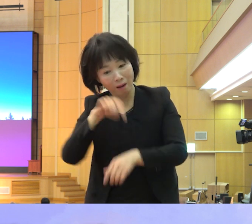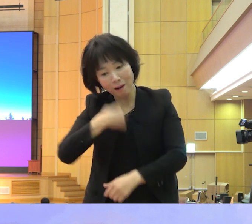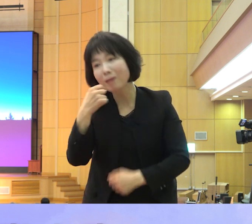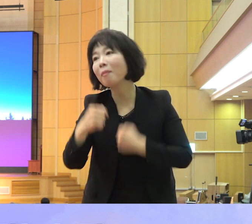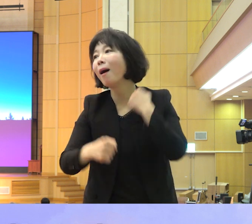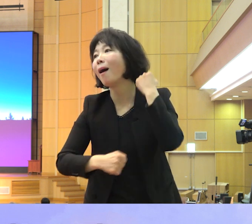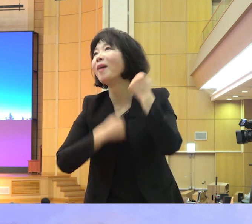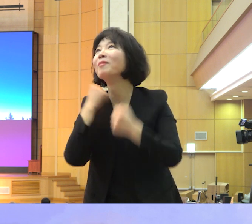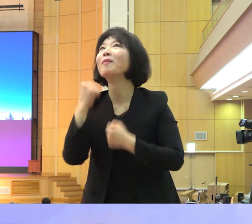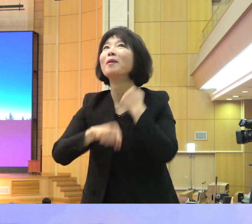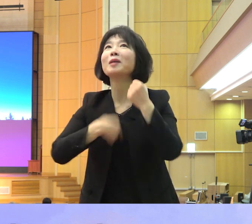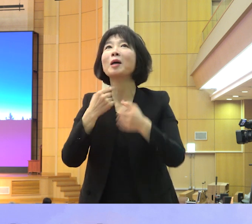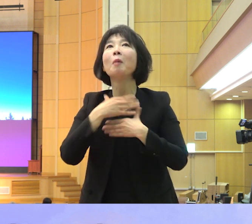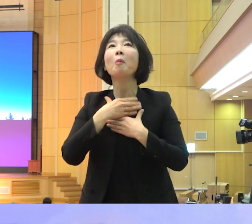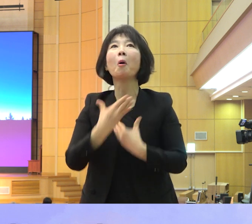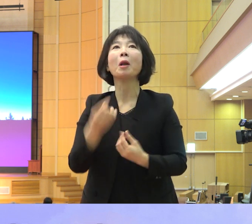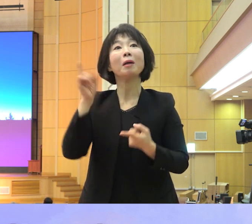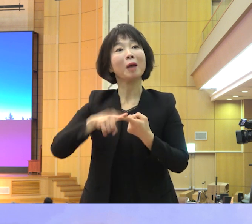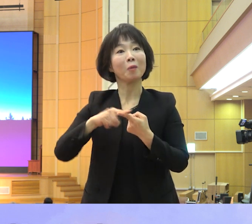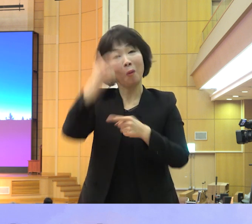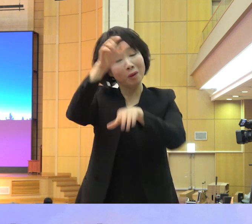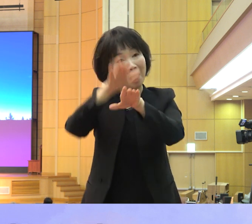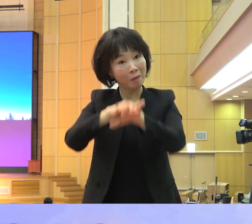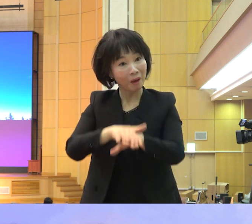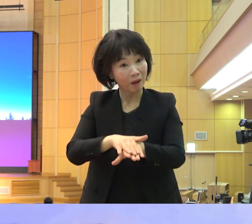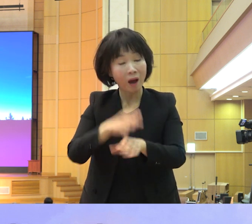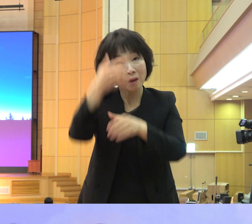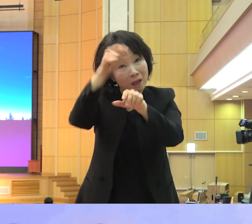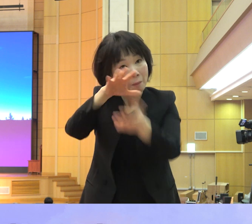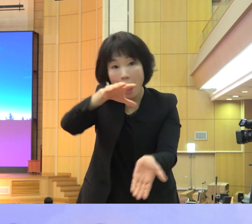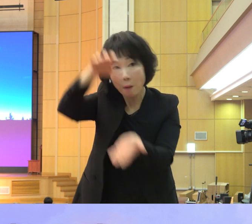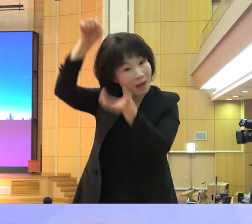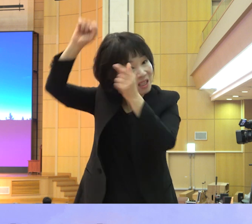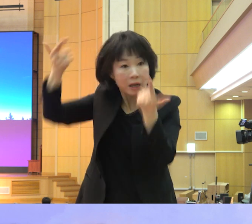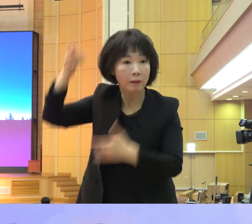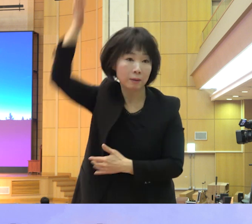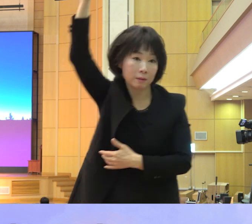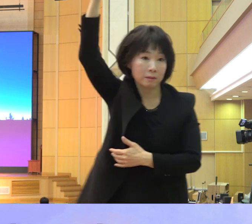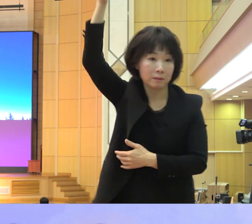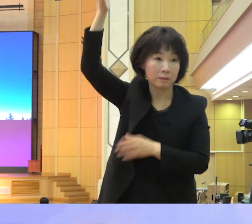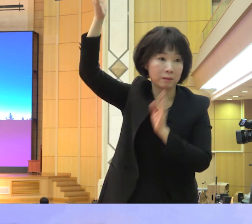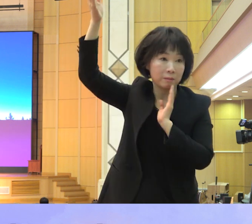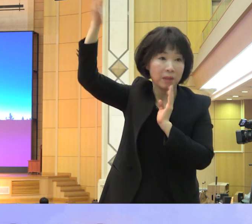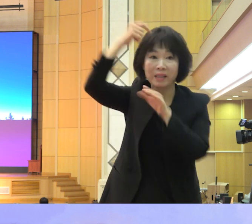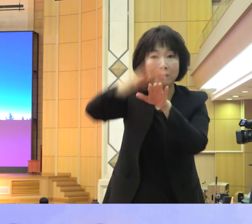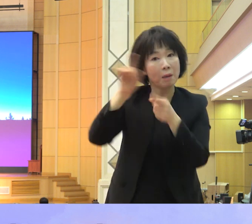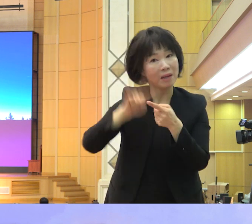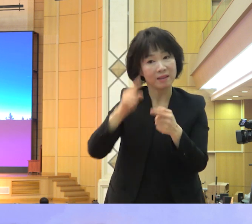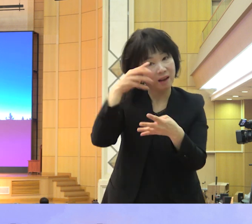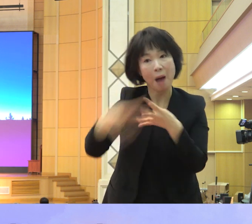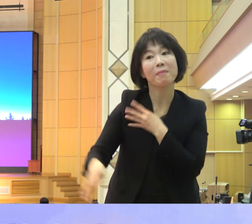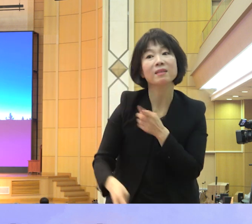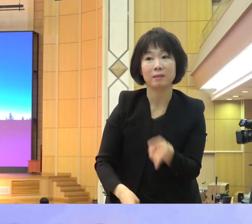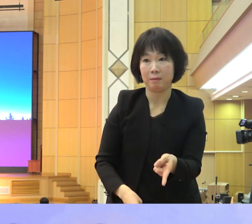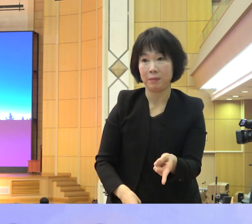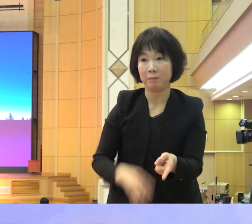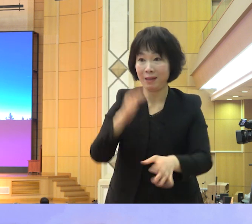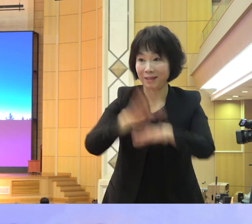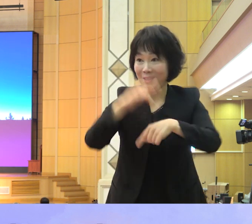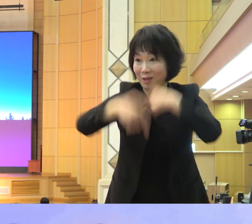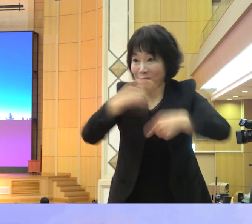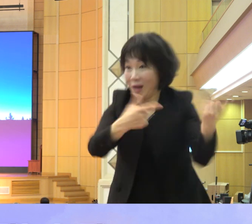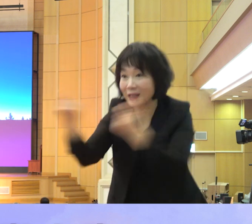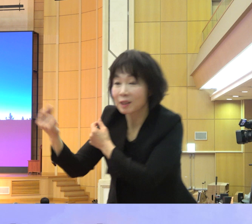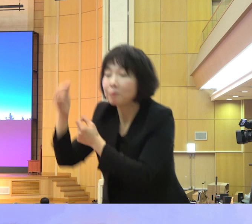자기 편리주의시고 그걸 예배라고 하면 그게 예배입니까? 그게 예배가 될 수 없는 거예요.